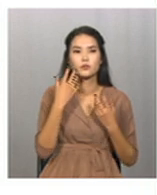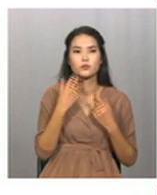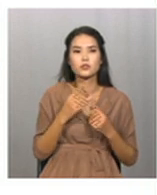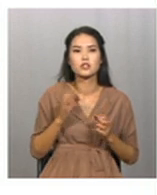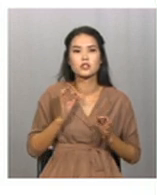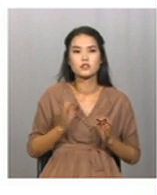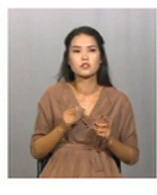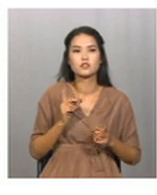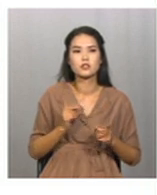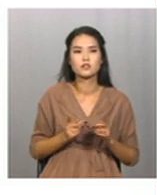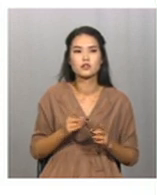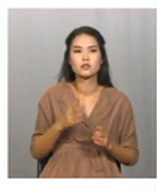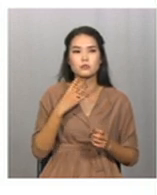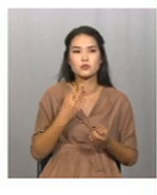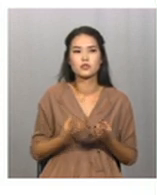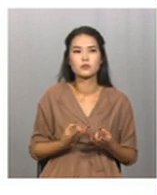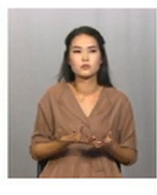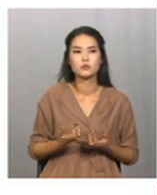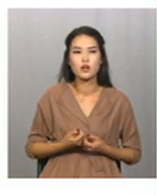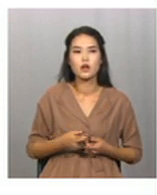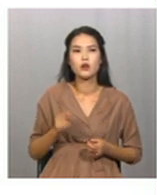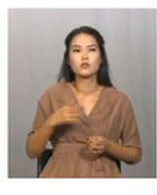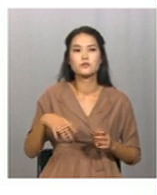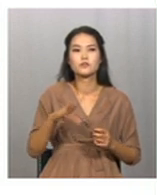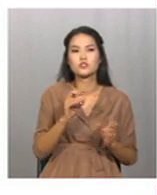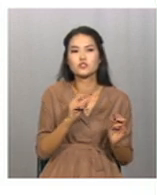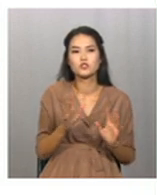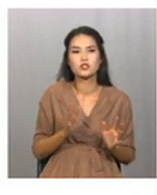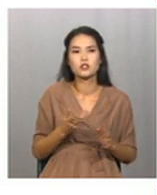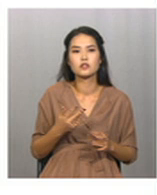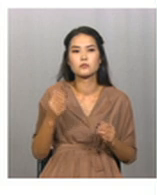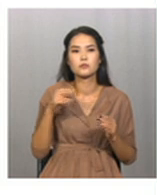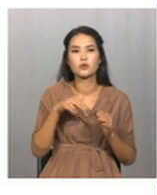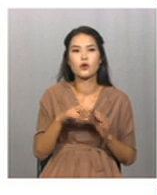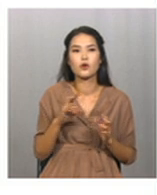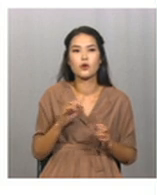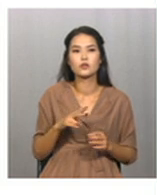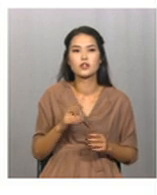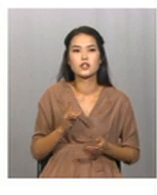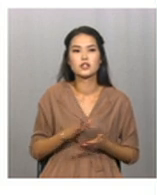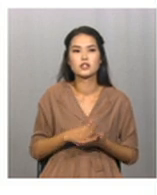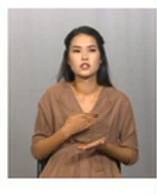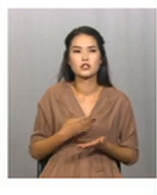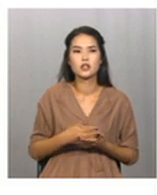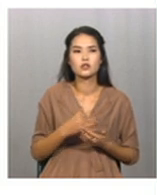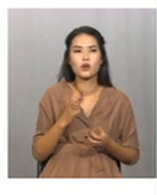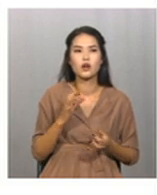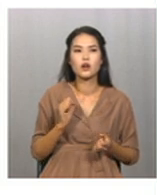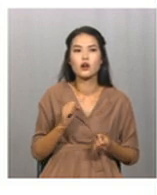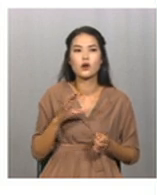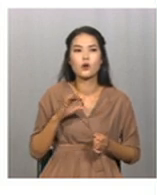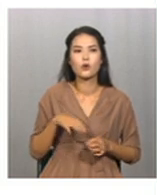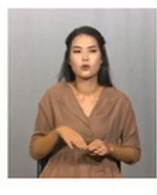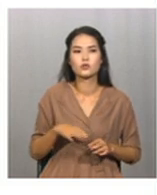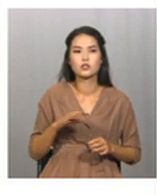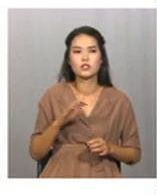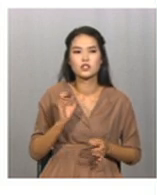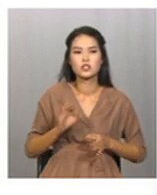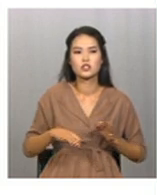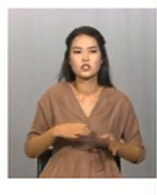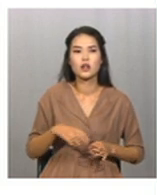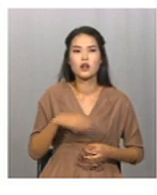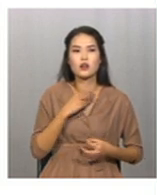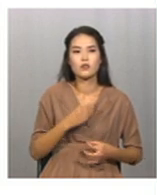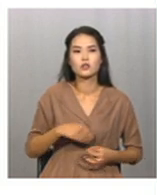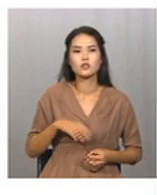естественных человеческих потребностей, что все несчастье происходит не от недостатка, а от излишка.